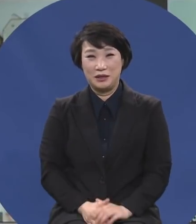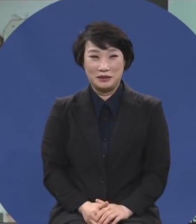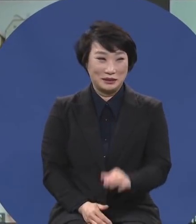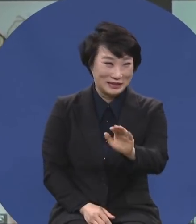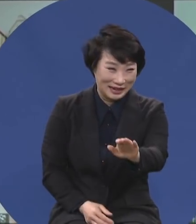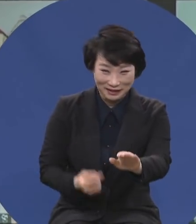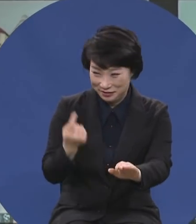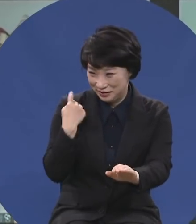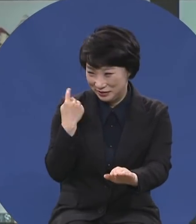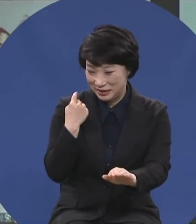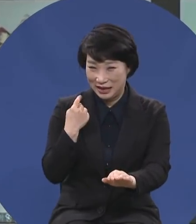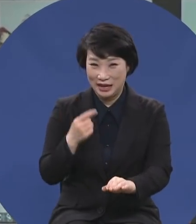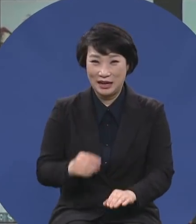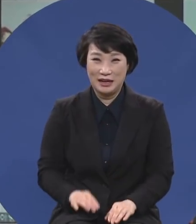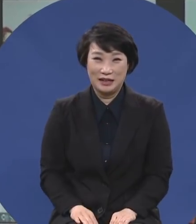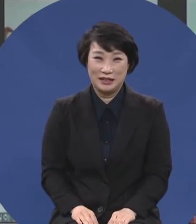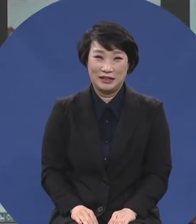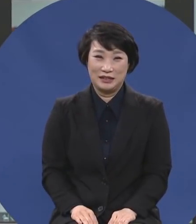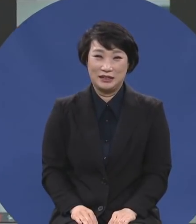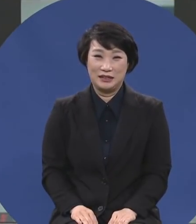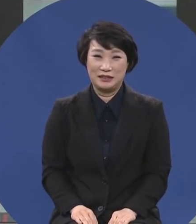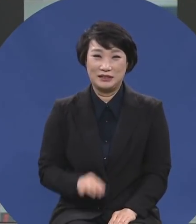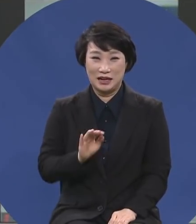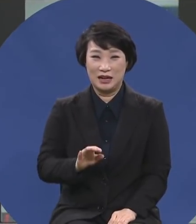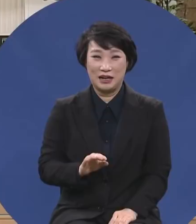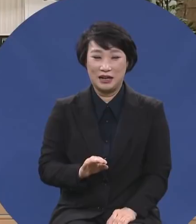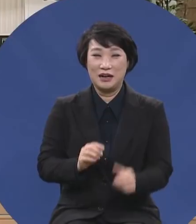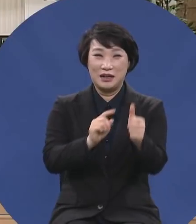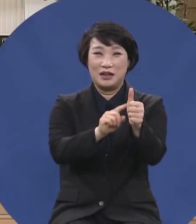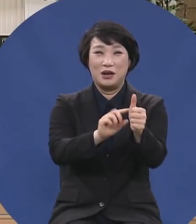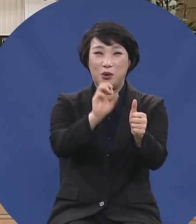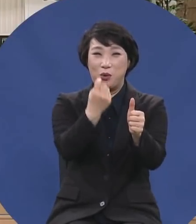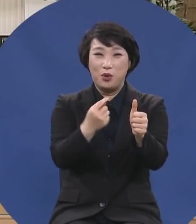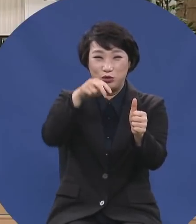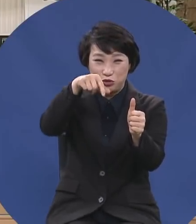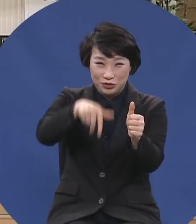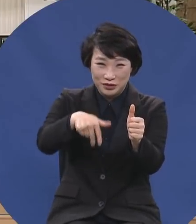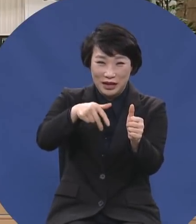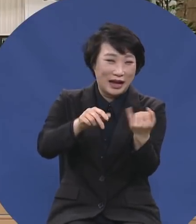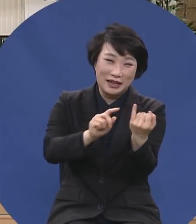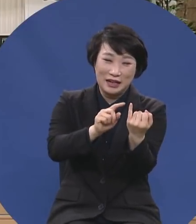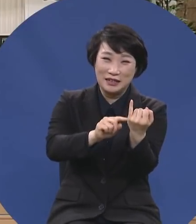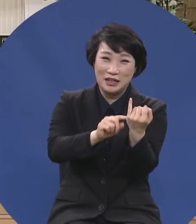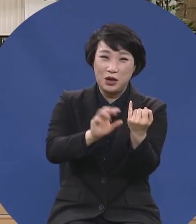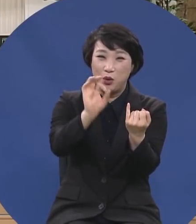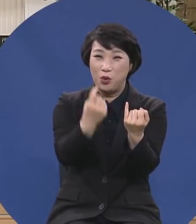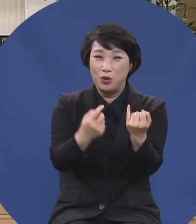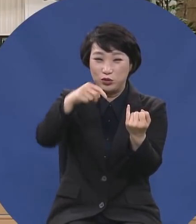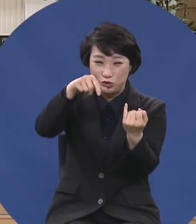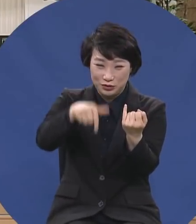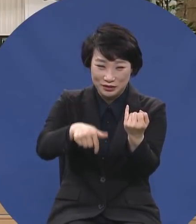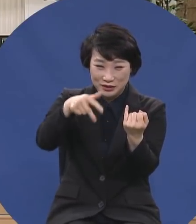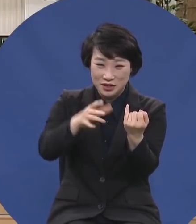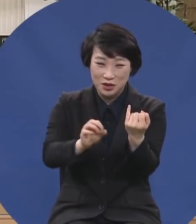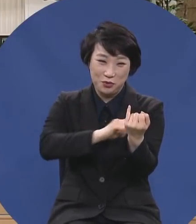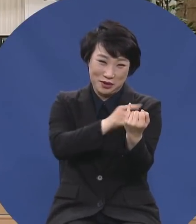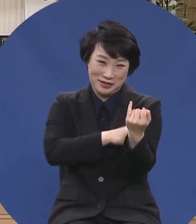어제요 문 앞에도 우리 우숙종 문화님을 만났는데,